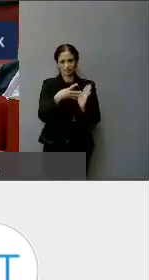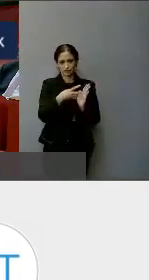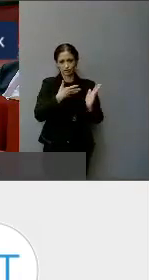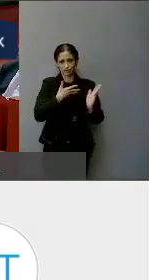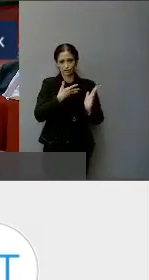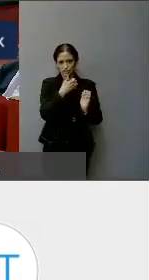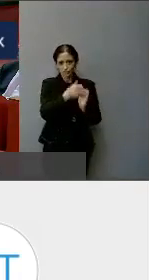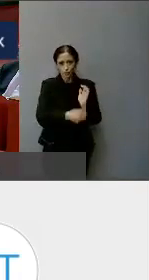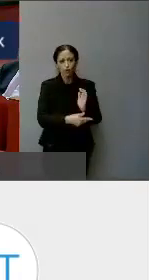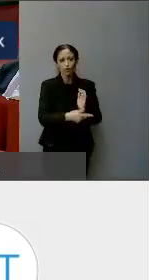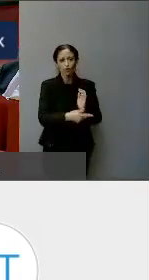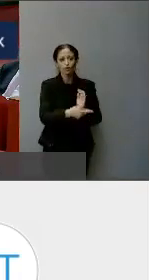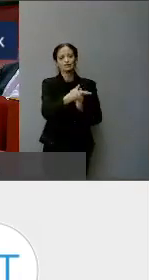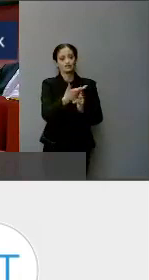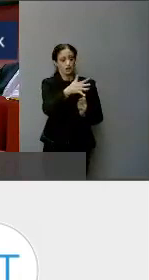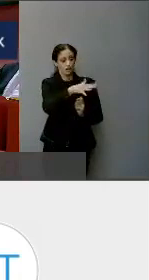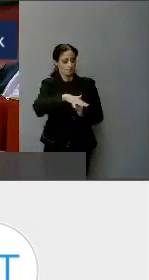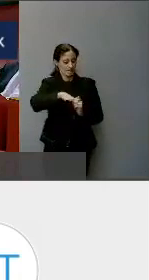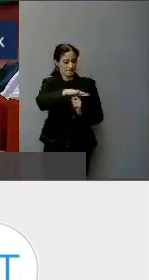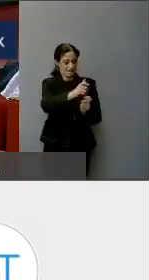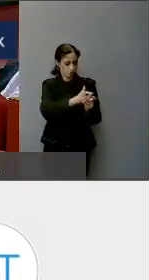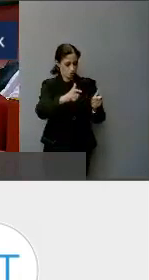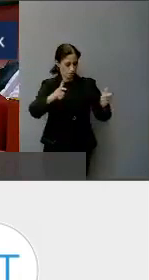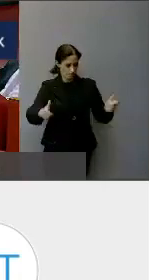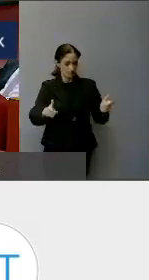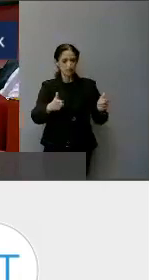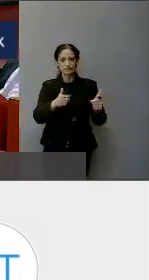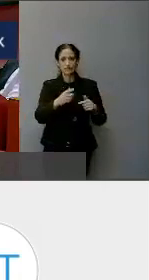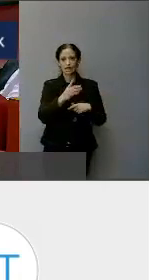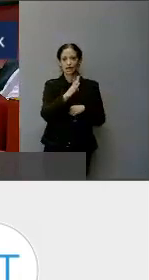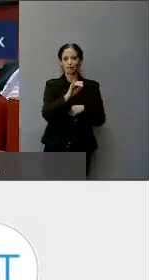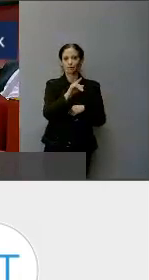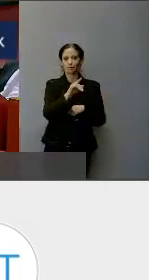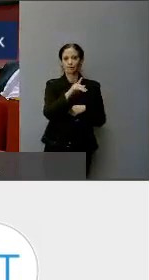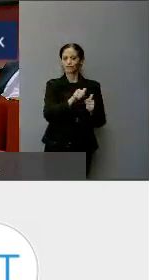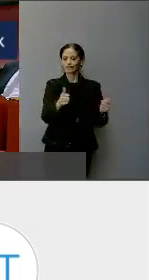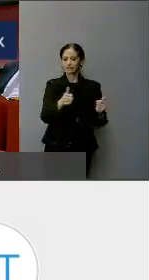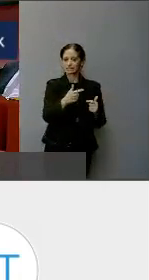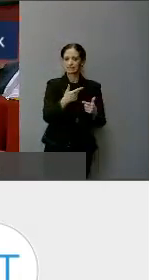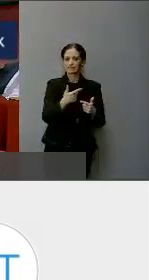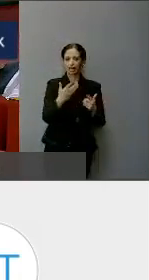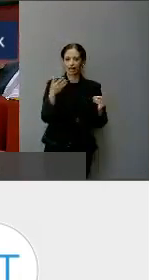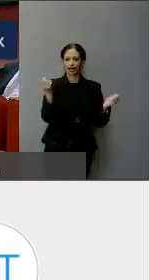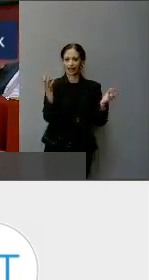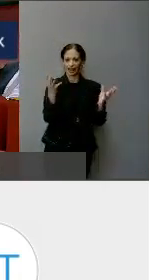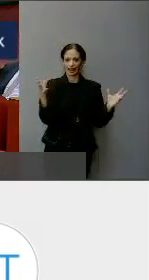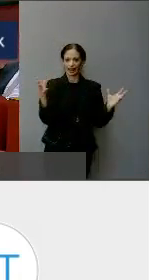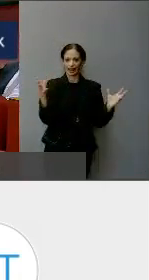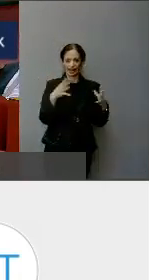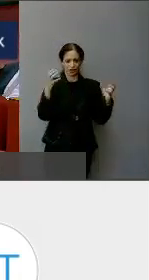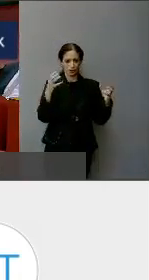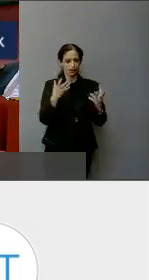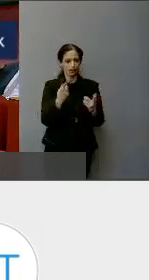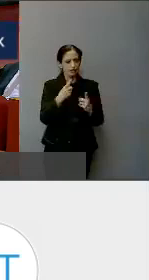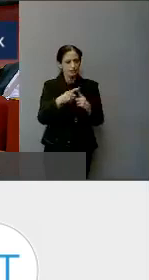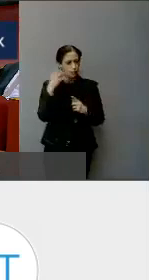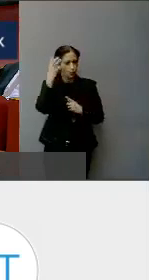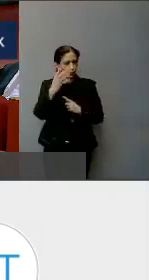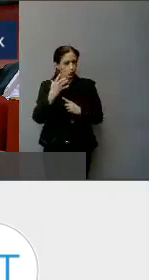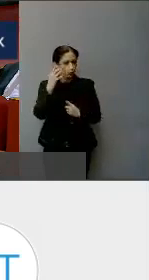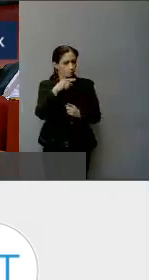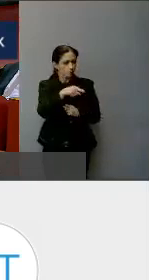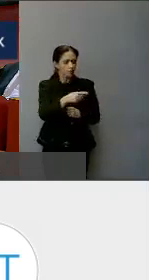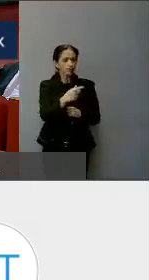a parliamo di paesaggio urbanistica di biodiversità di elettromagnetismo di rumore di